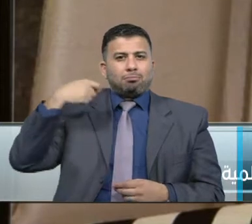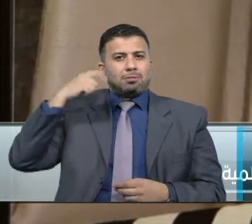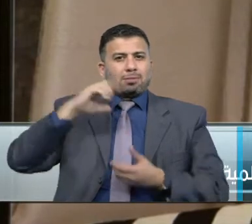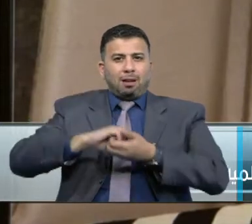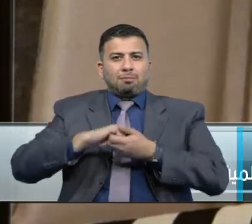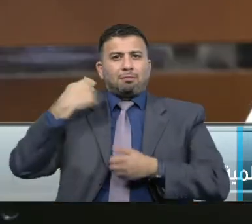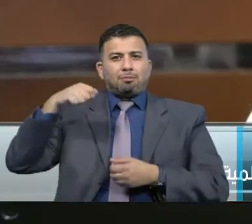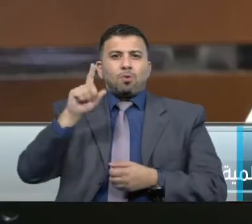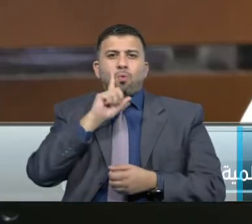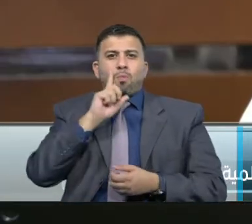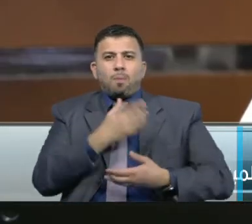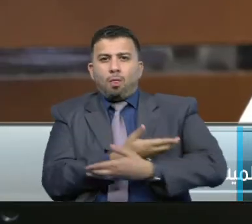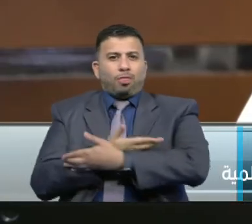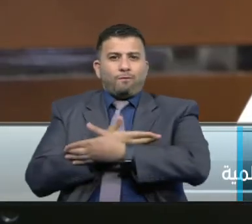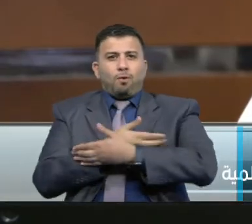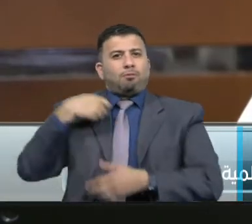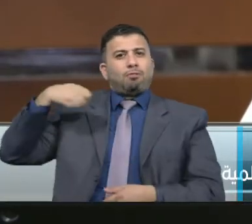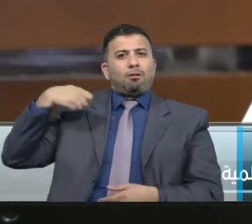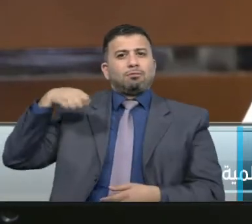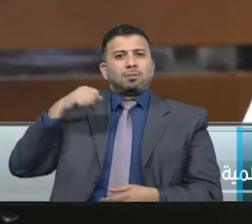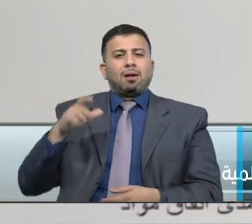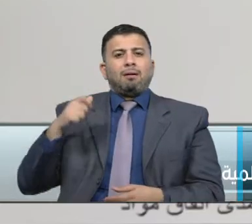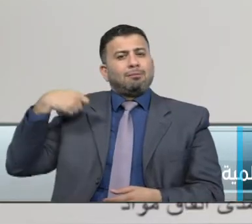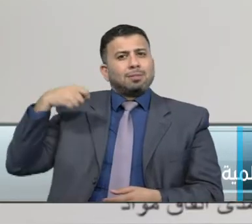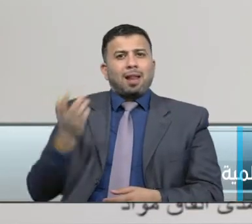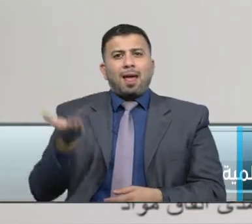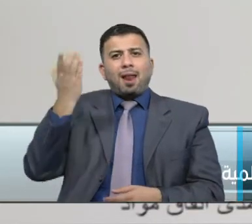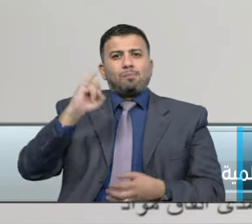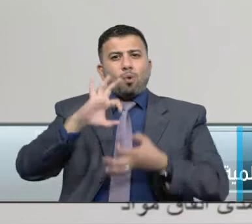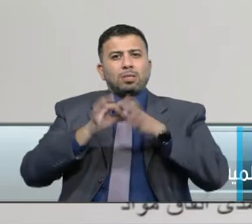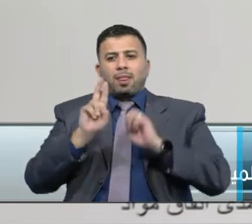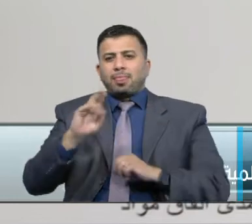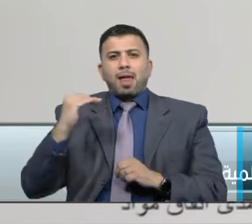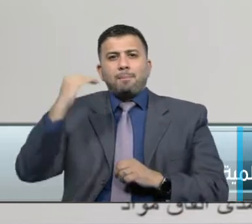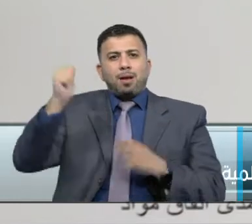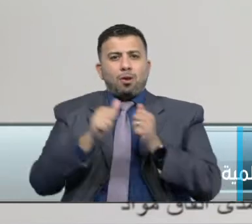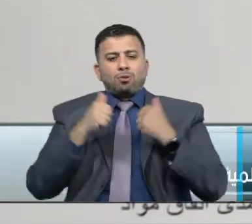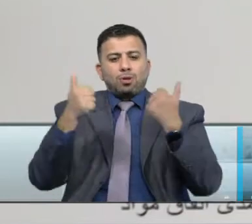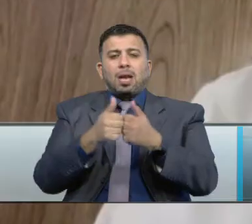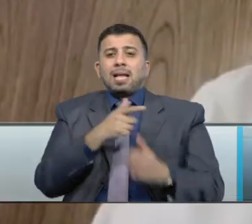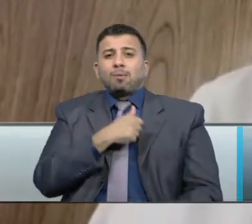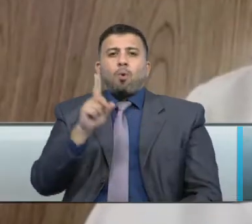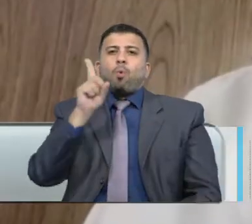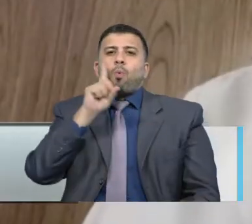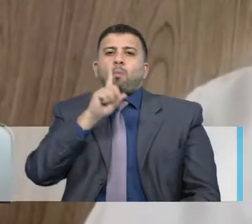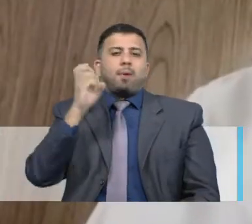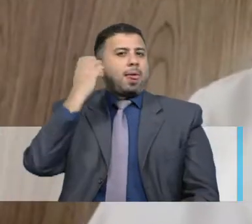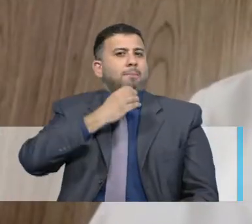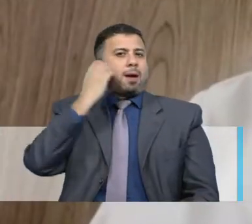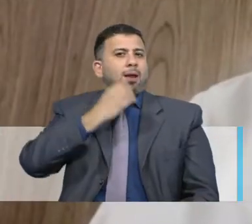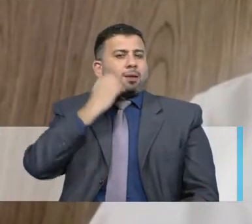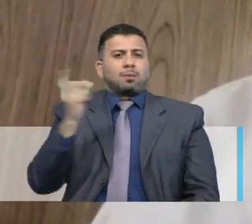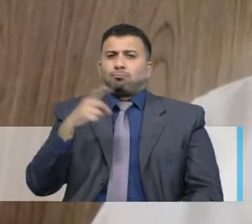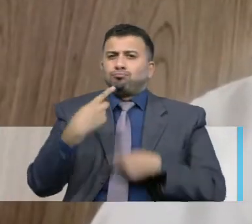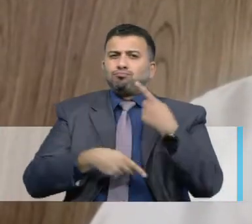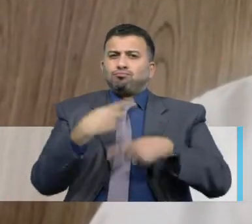المجلس الأعلى للأمومة والطفولة، الرئيسة الأعلى لمؤسسة التنمية الأسرية أم الإمارات، التي كان وما